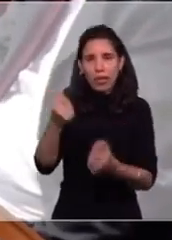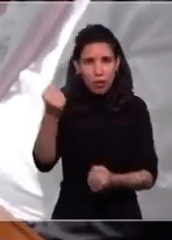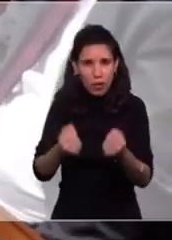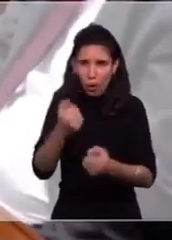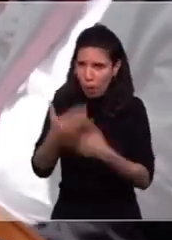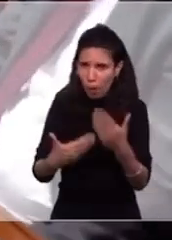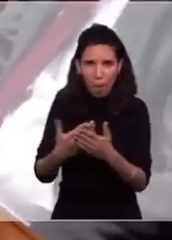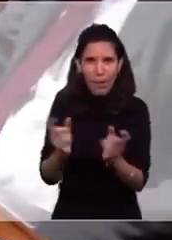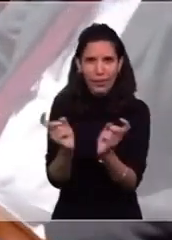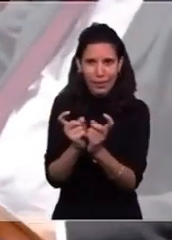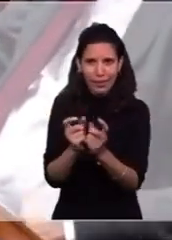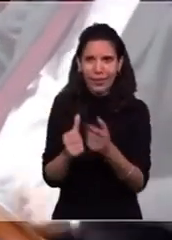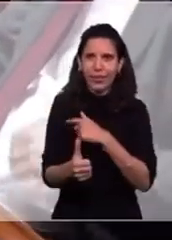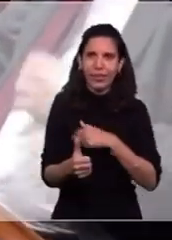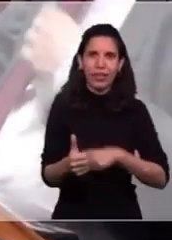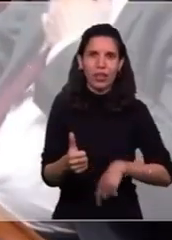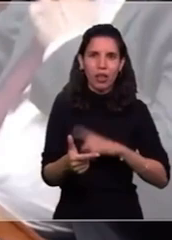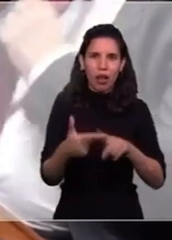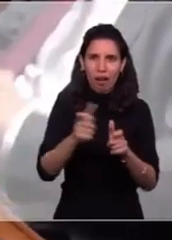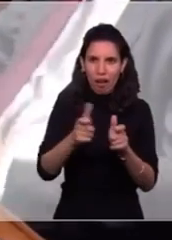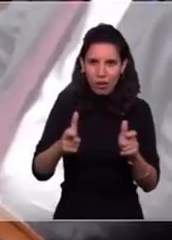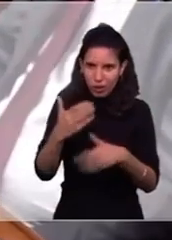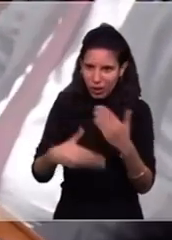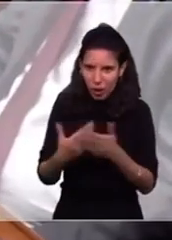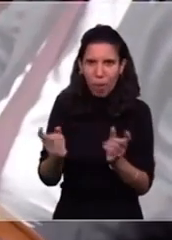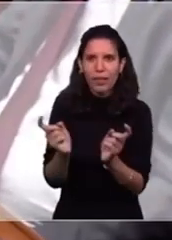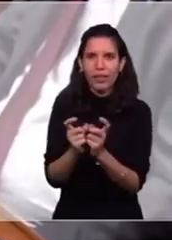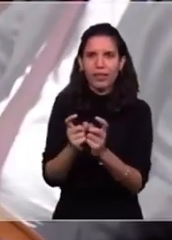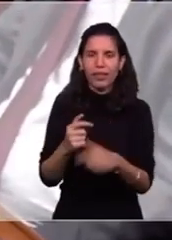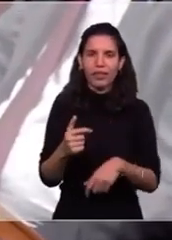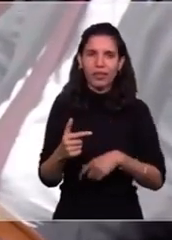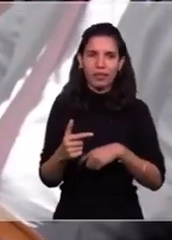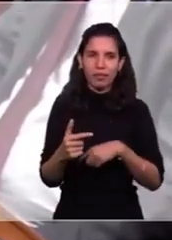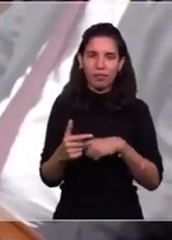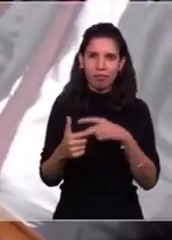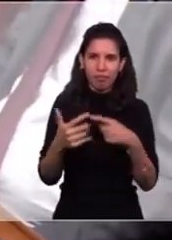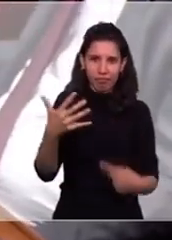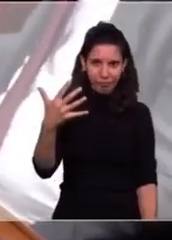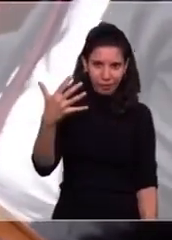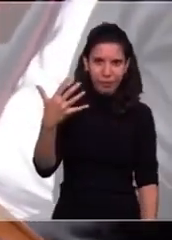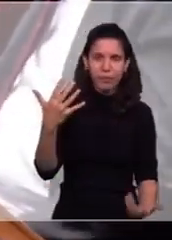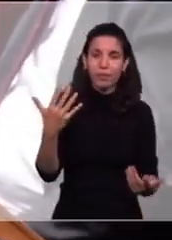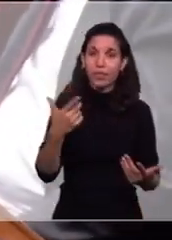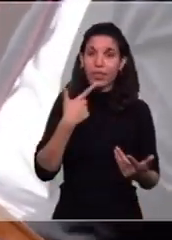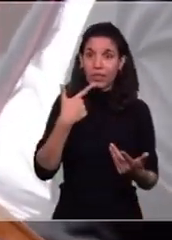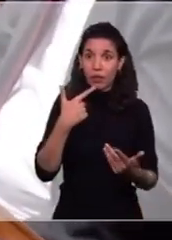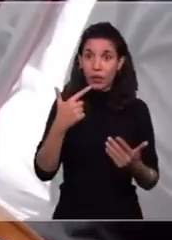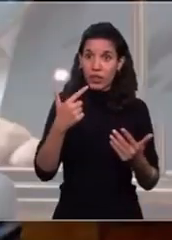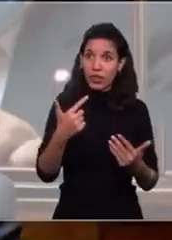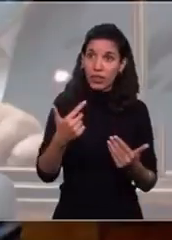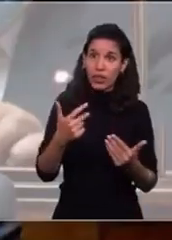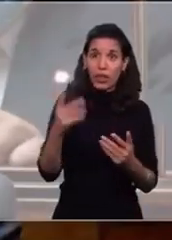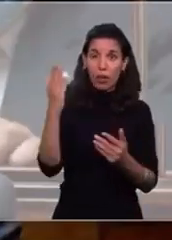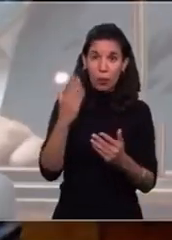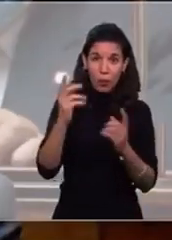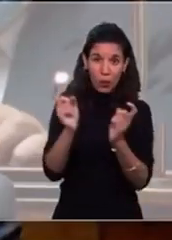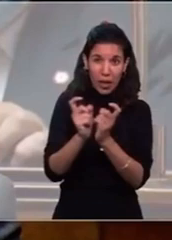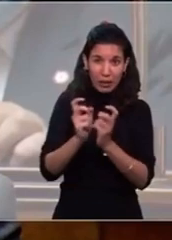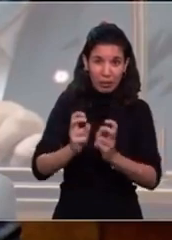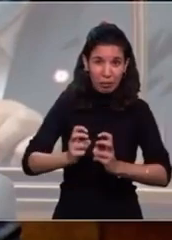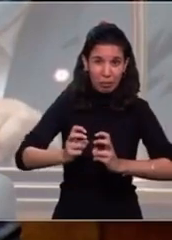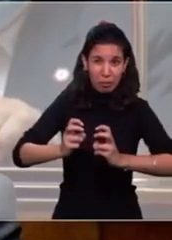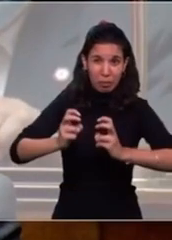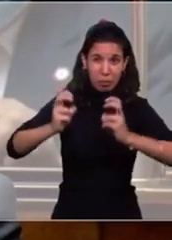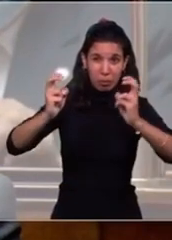voitures, comme l'industrie, etc., etc. Cette hausse des besoins d'électricité va nous obliger très vite, dans les 10 ans à